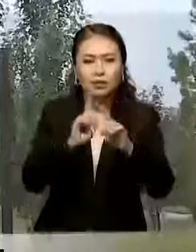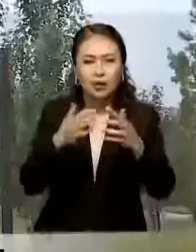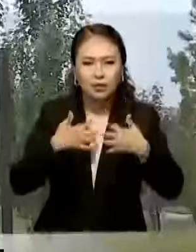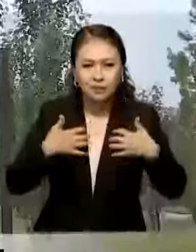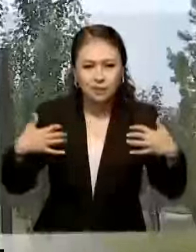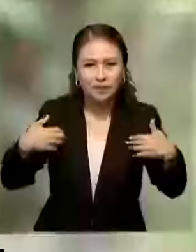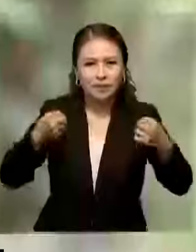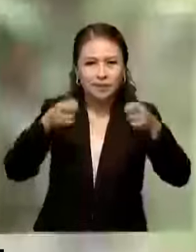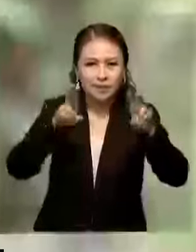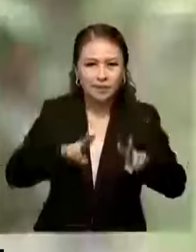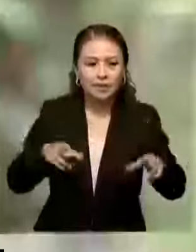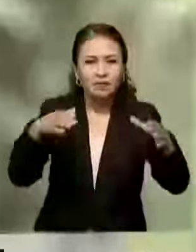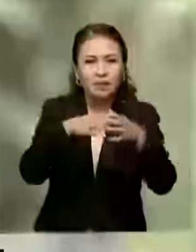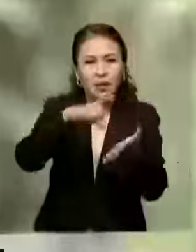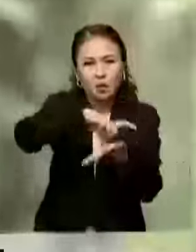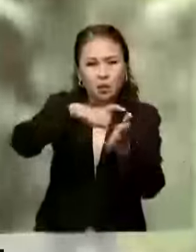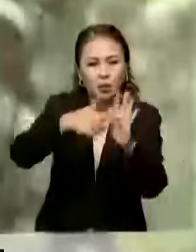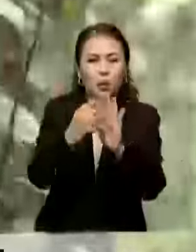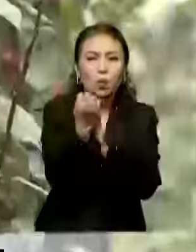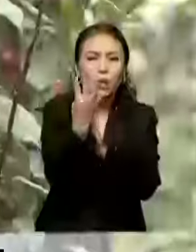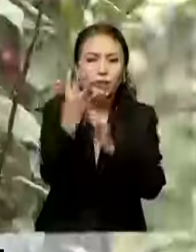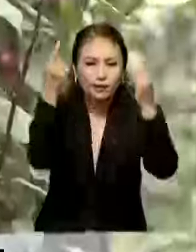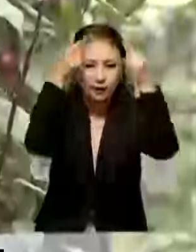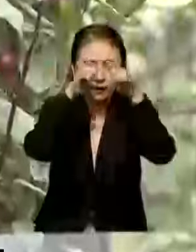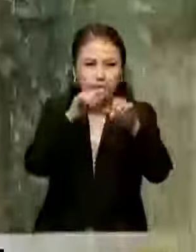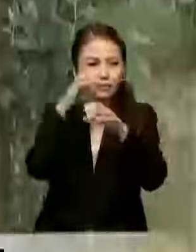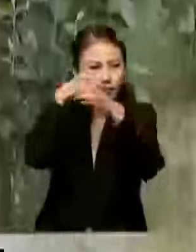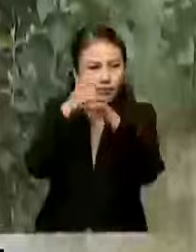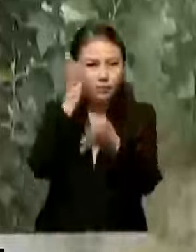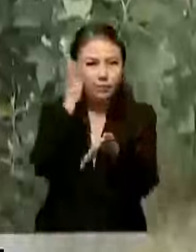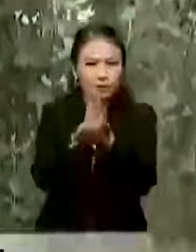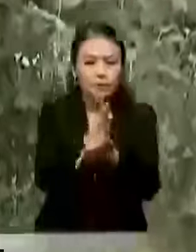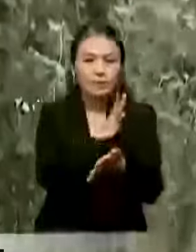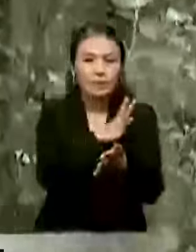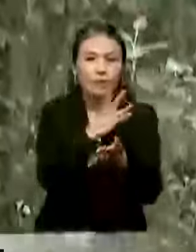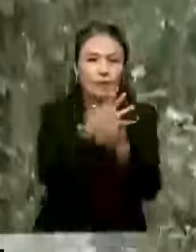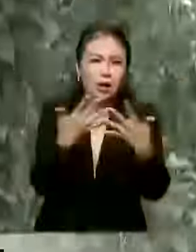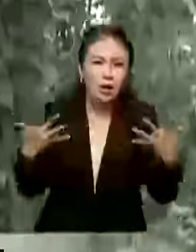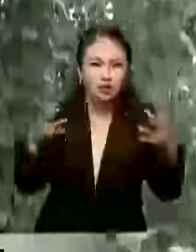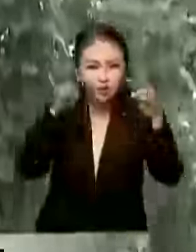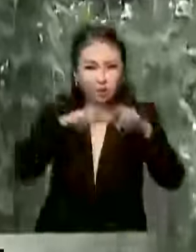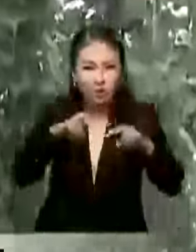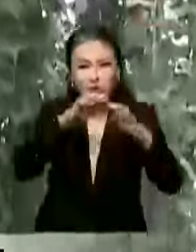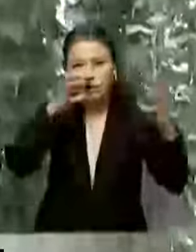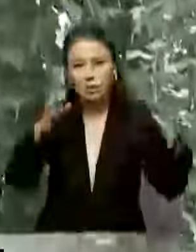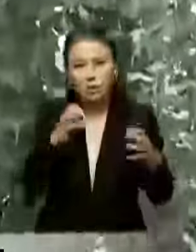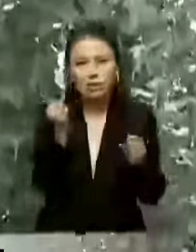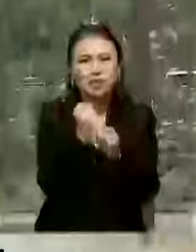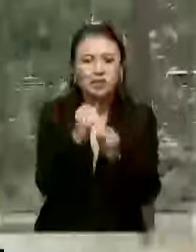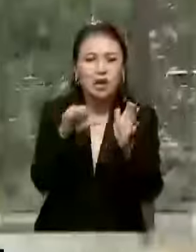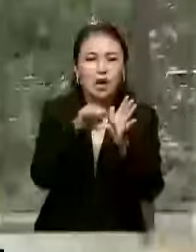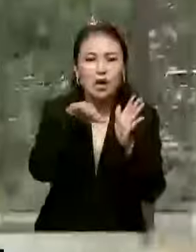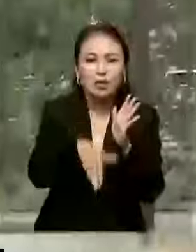арналған вивариум және 14 зертхана бар. Соның бірінде ғалымдар өсімдіктерді зерттейді, баптайды, сақтайды. Елімізде